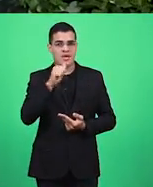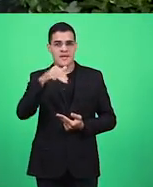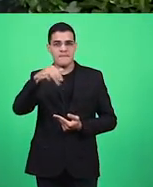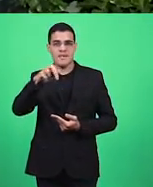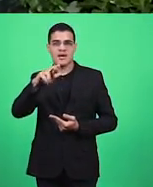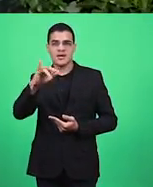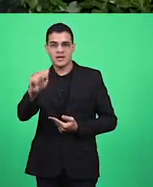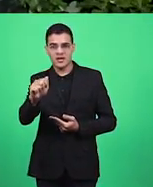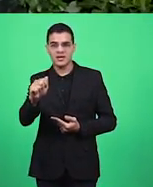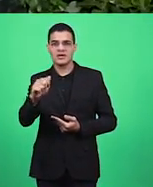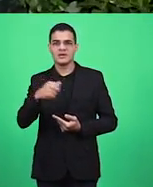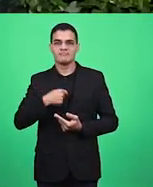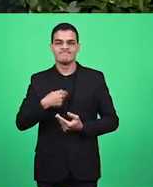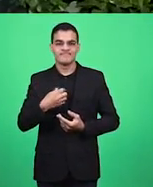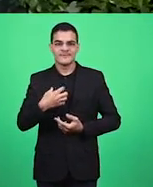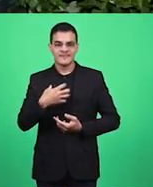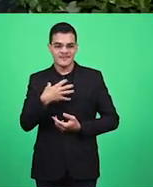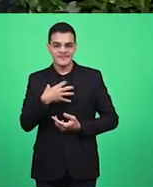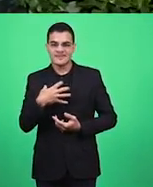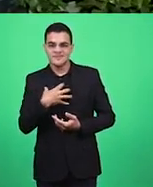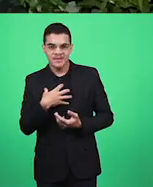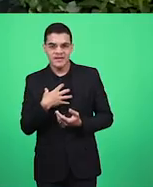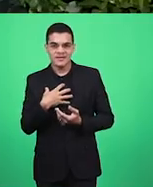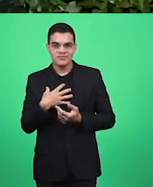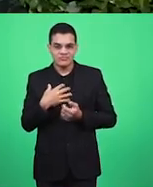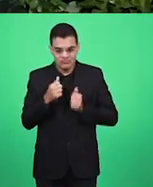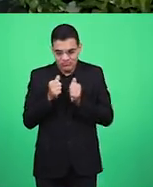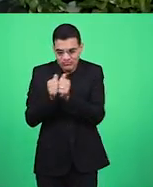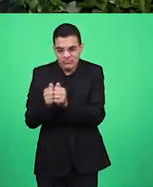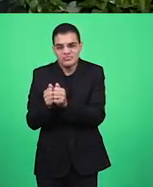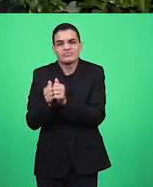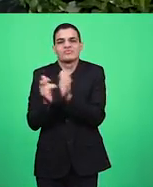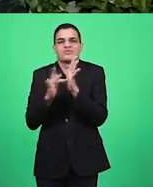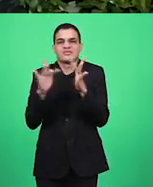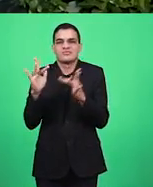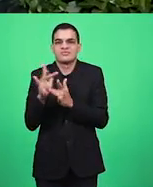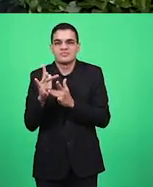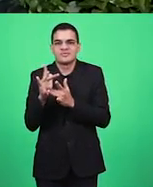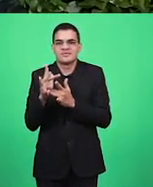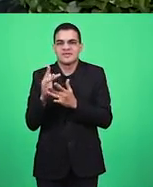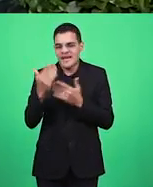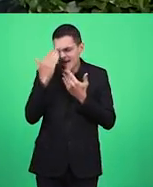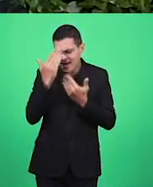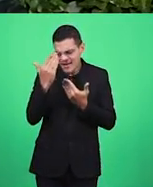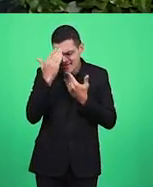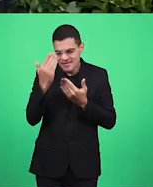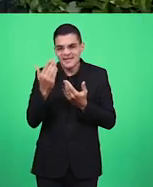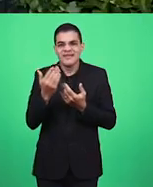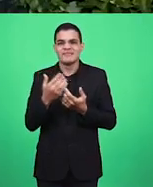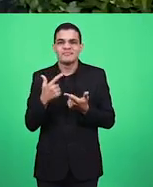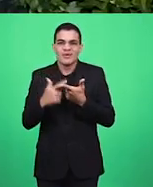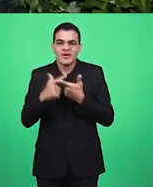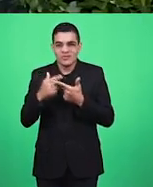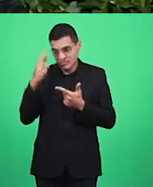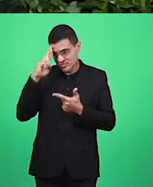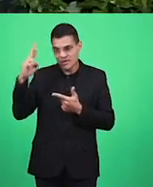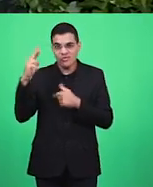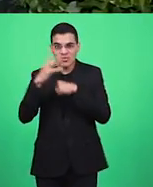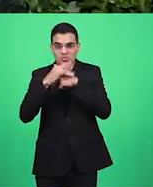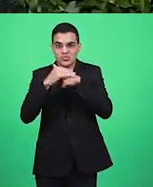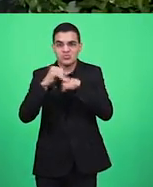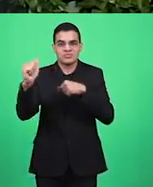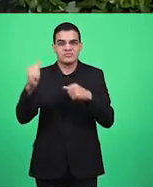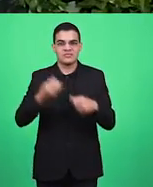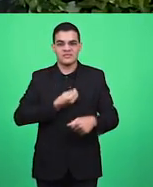посвящены, как в случае Марии были, что настолько она была посвящена тому благословению, тому исцелению, которое она получила